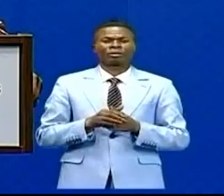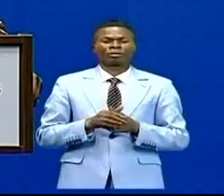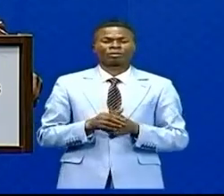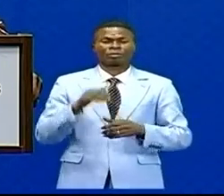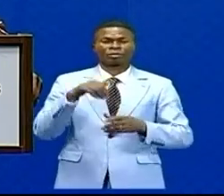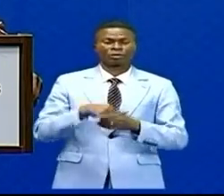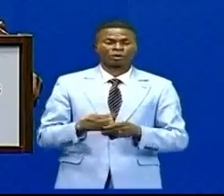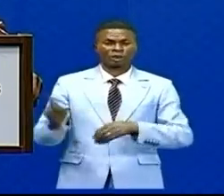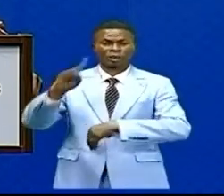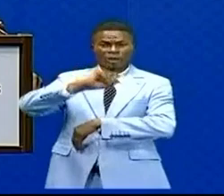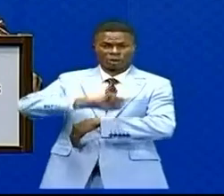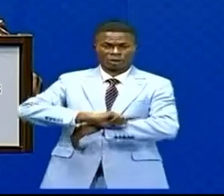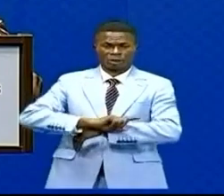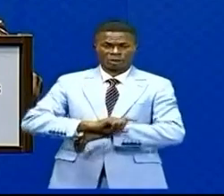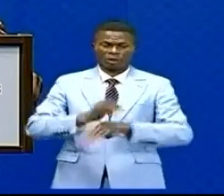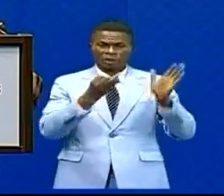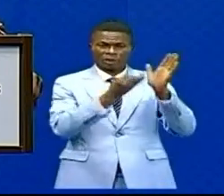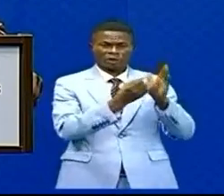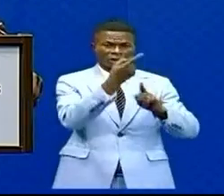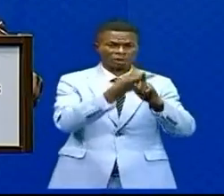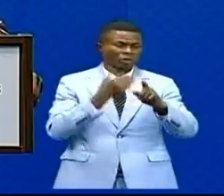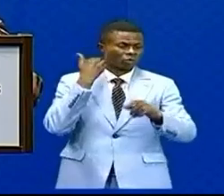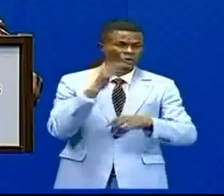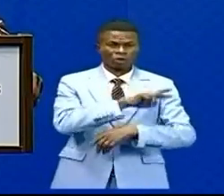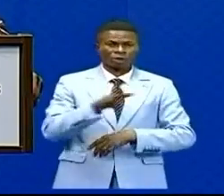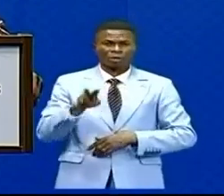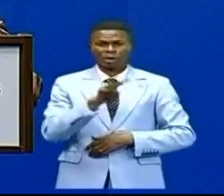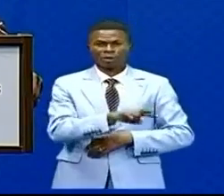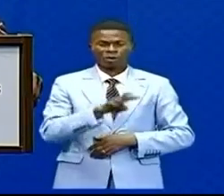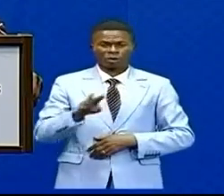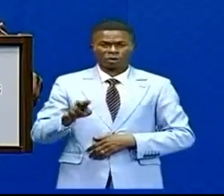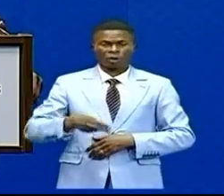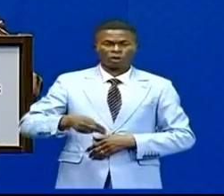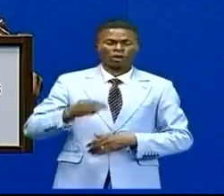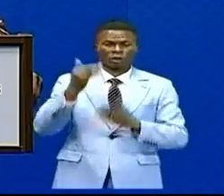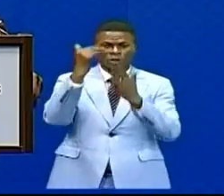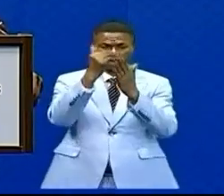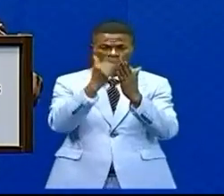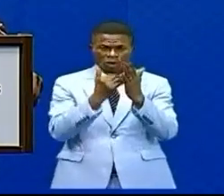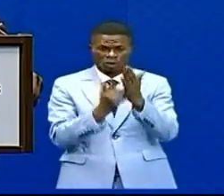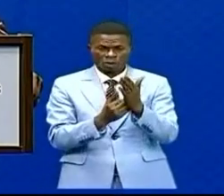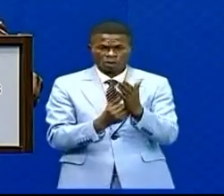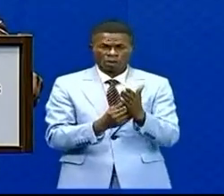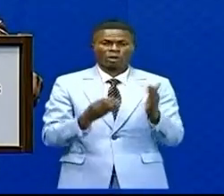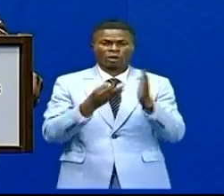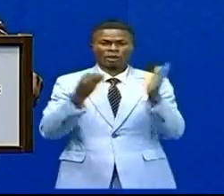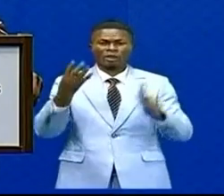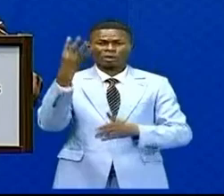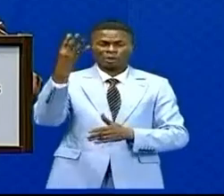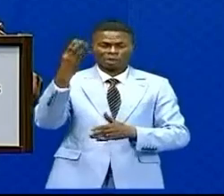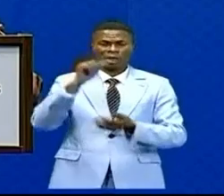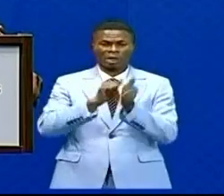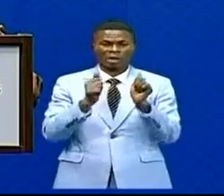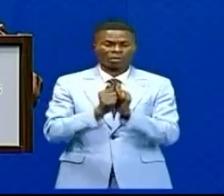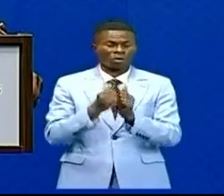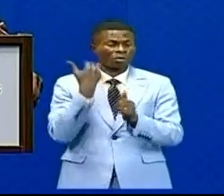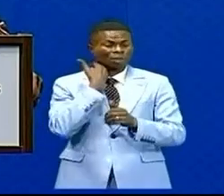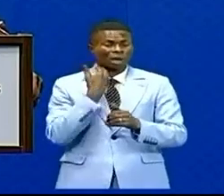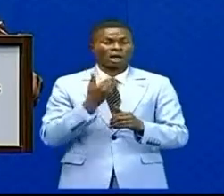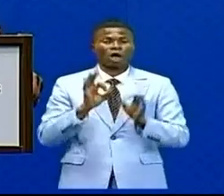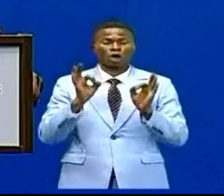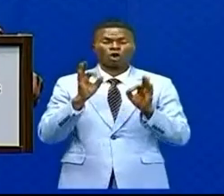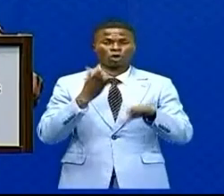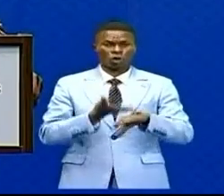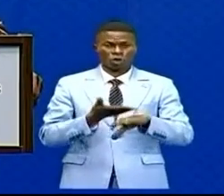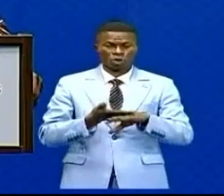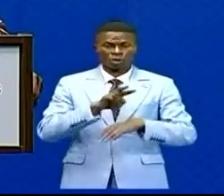Dans la journée du 7 juin 2022, on a enregistré 74 nouveaux cas de COVID-19